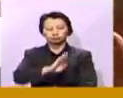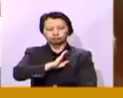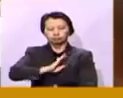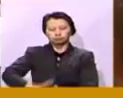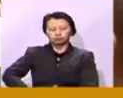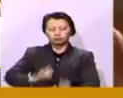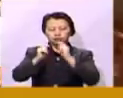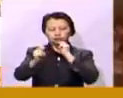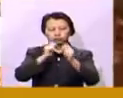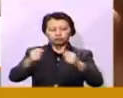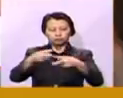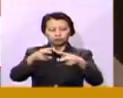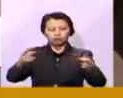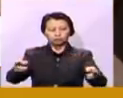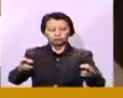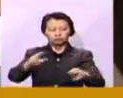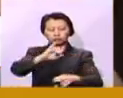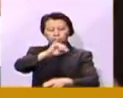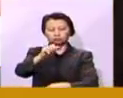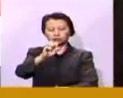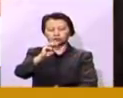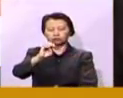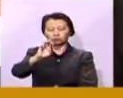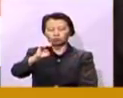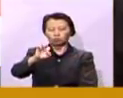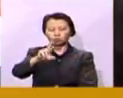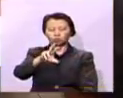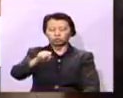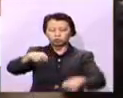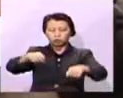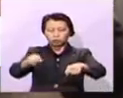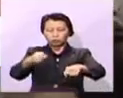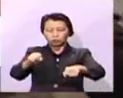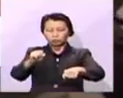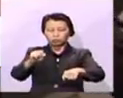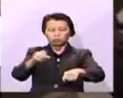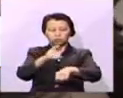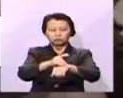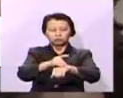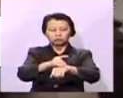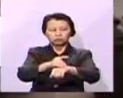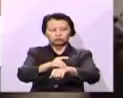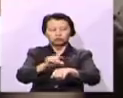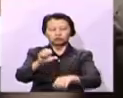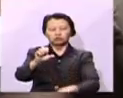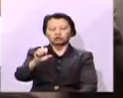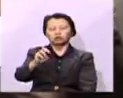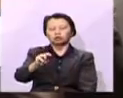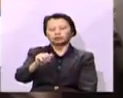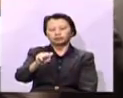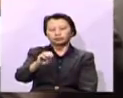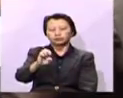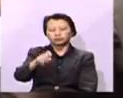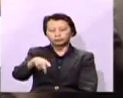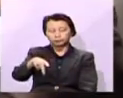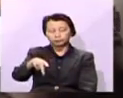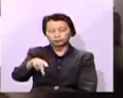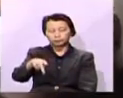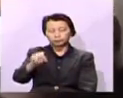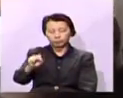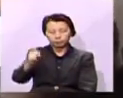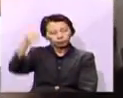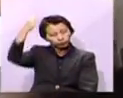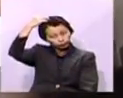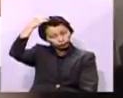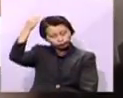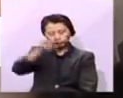Baginda Bertitah merasmikan Jambori Minggu Permotoran Malaysia 2018 di Taman Expo Pertanian Malaysia Maib Serdang. Dalam pada itu,